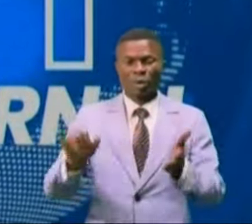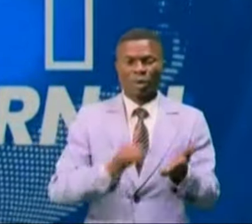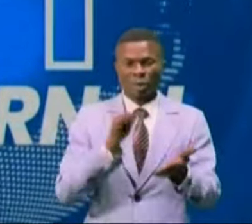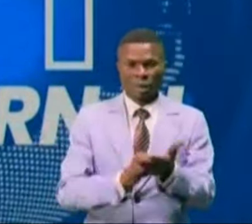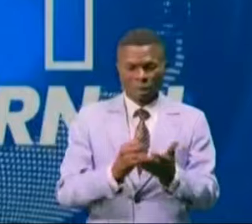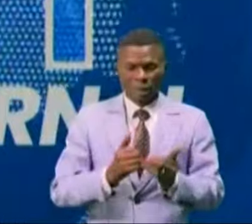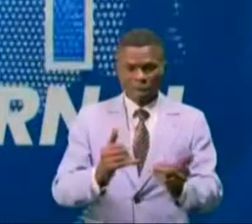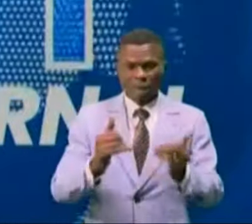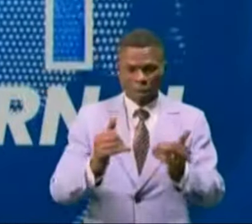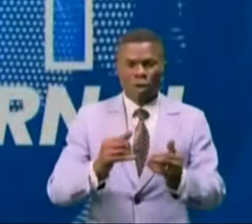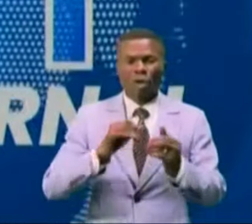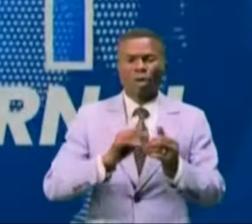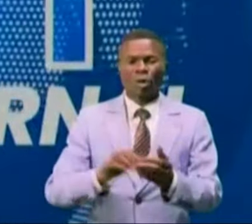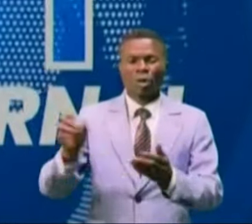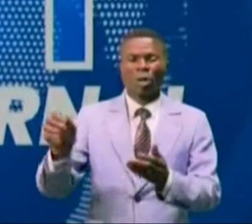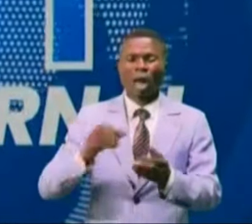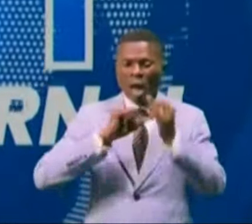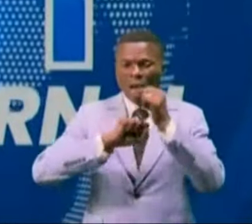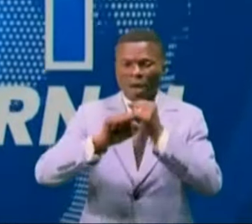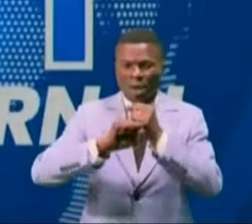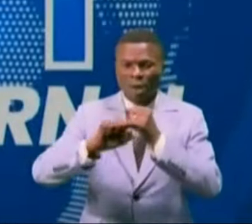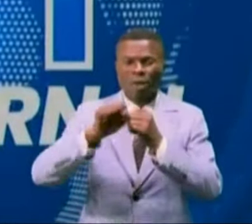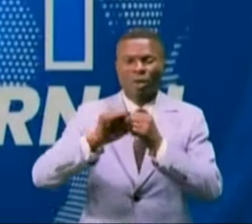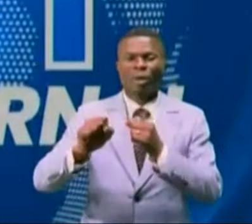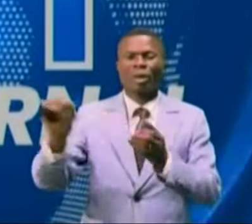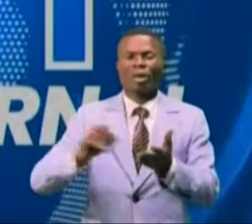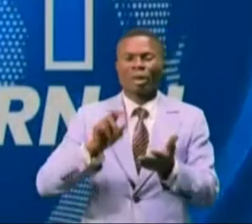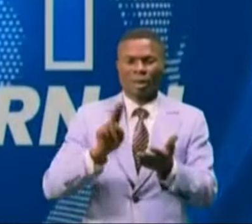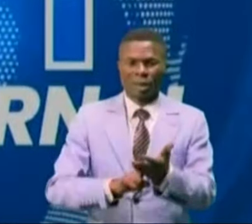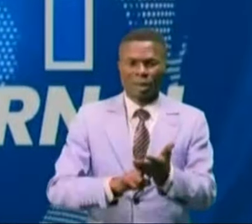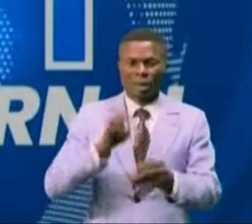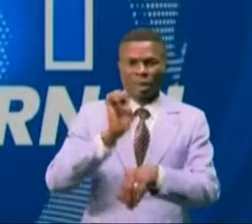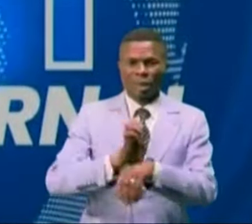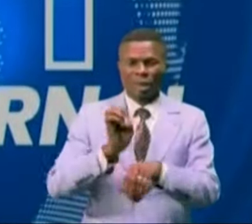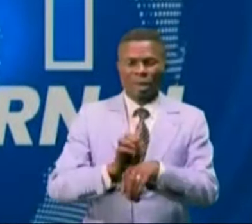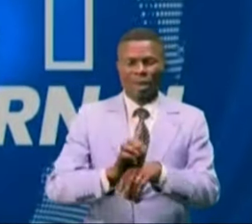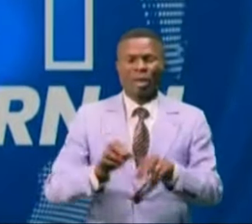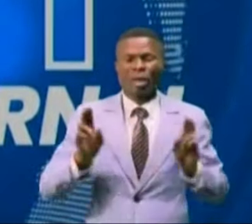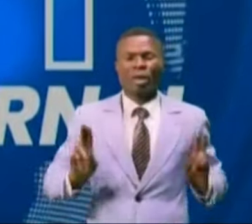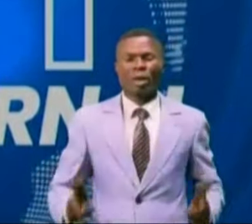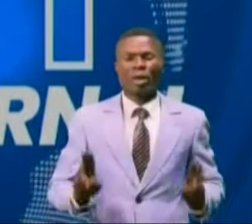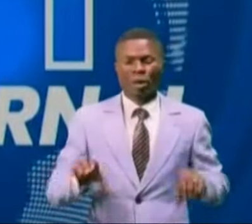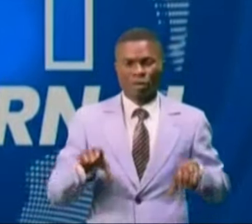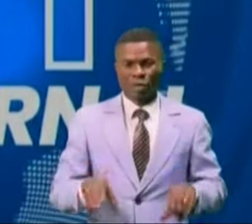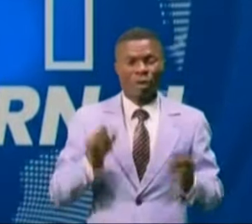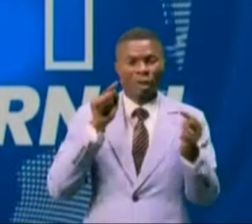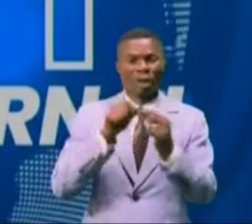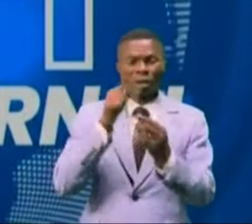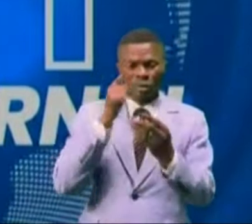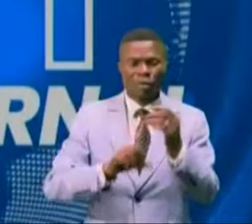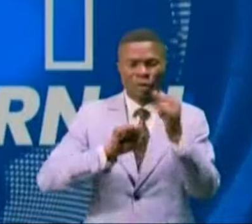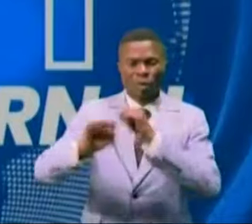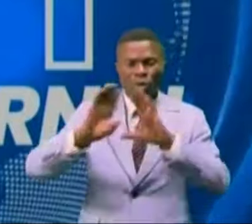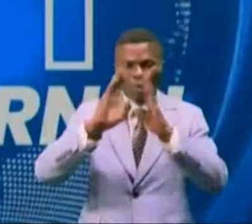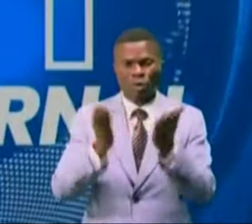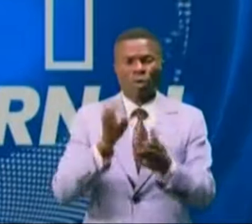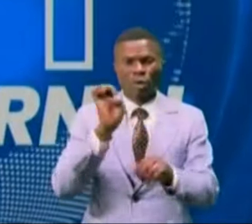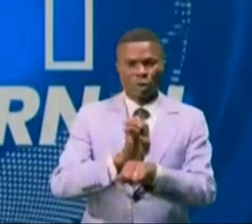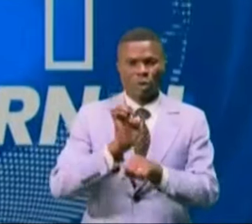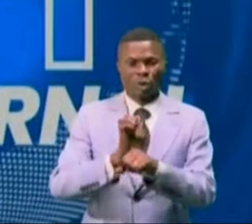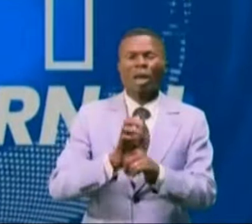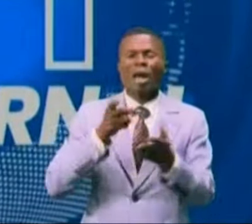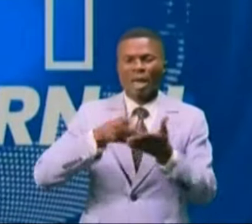poursuit ces matinée de civisme fiscal dans les églises de réveil de Kinshasa le but c'est de sensibiliser ces églises à